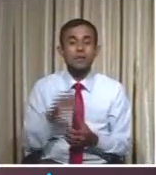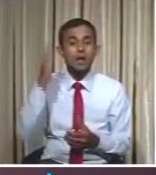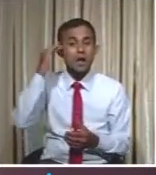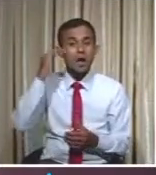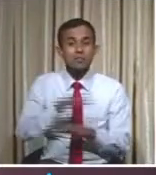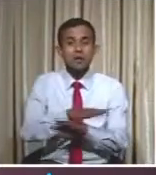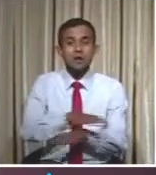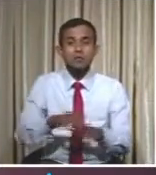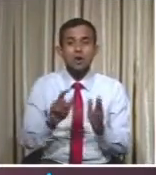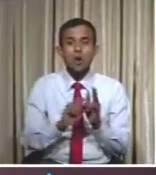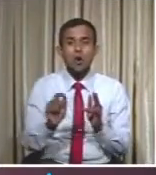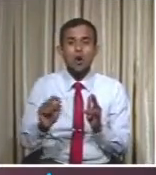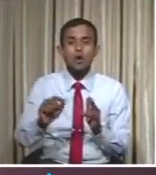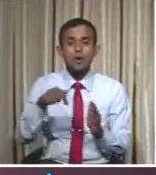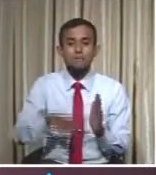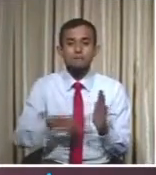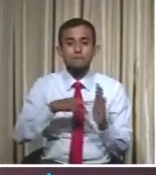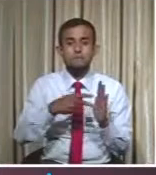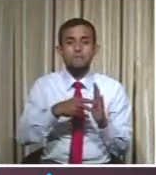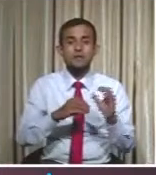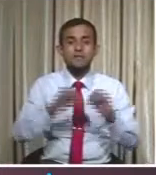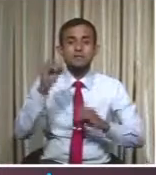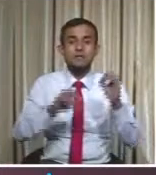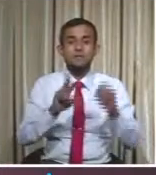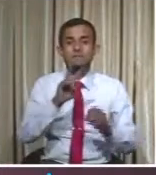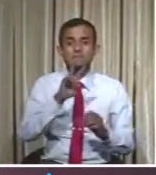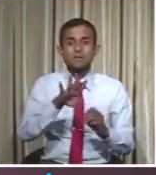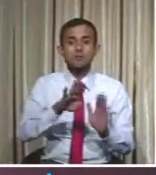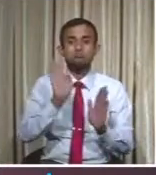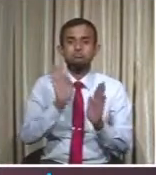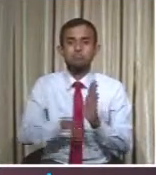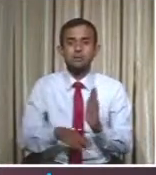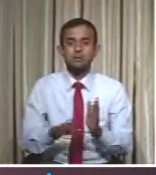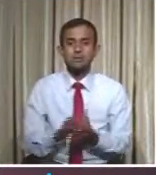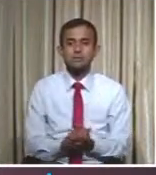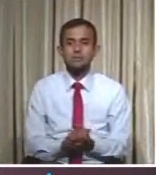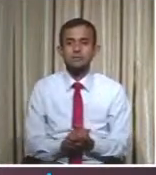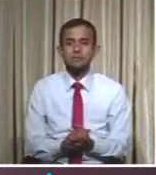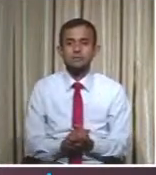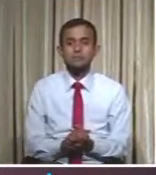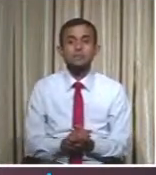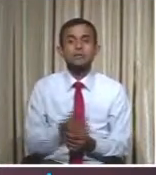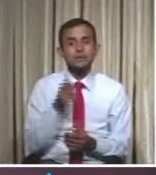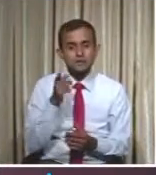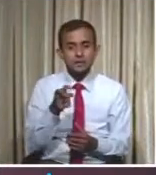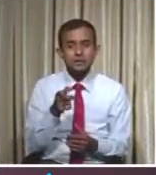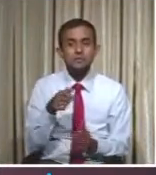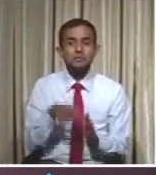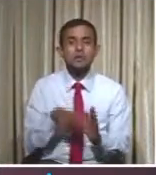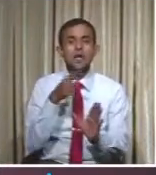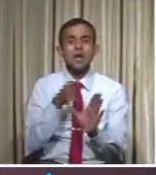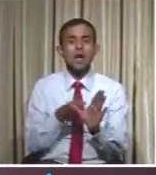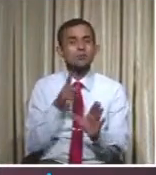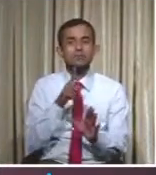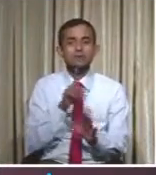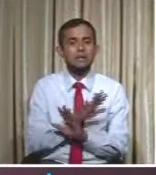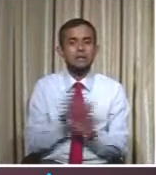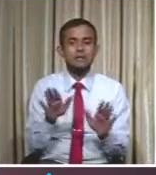ළමා කාර්යාංශයට මේ අයවැයෙන් 25%ක කප්පාදුවක් තියෙනවා. ඒකත් මේ අවුරුද්ද විතරක්